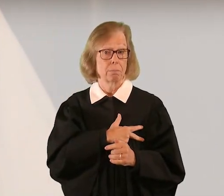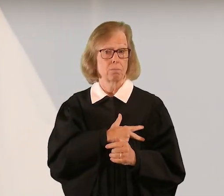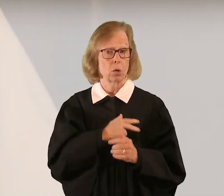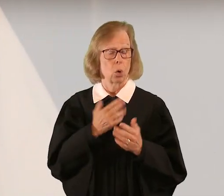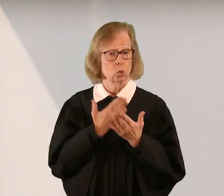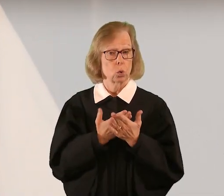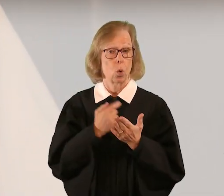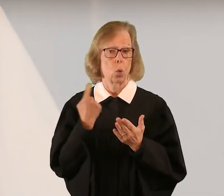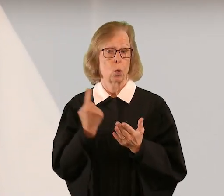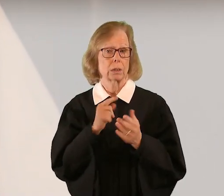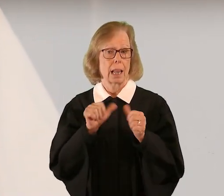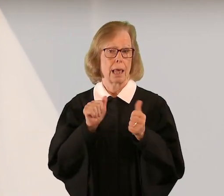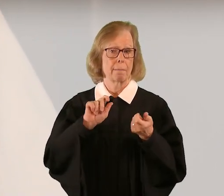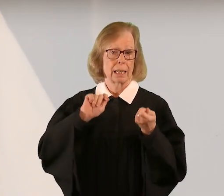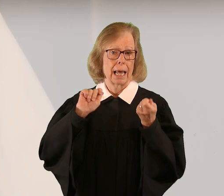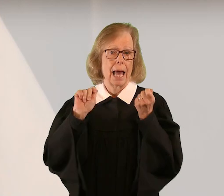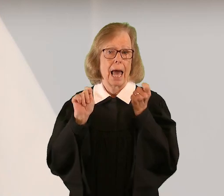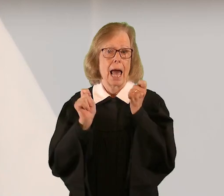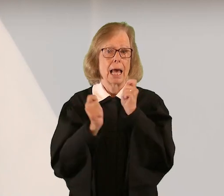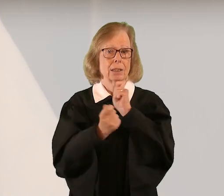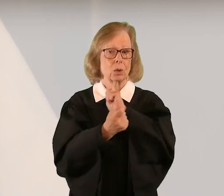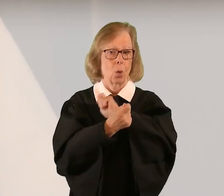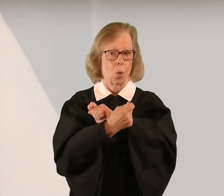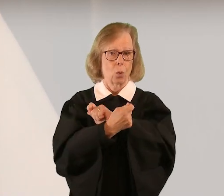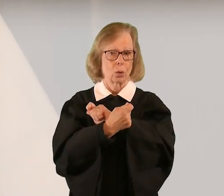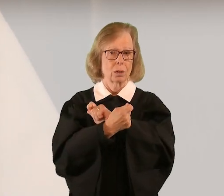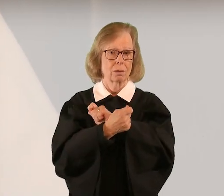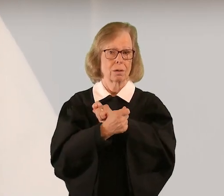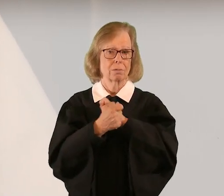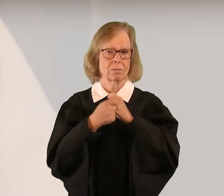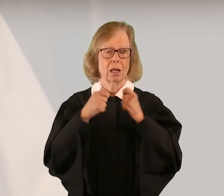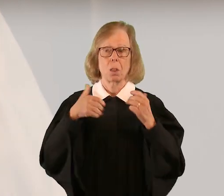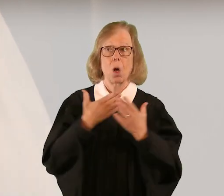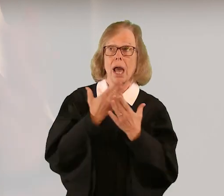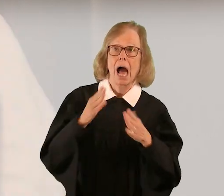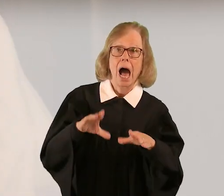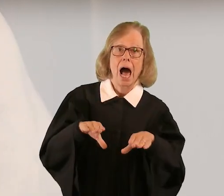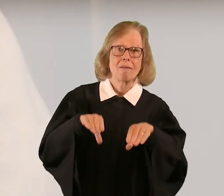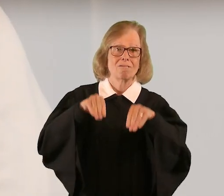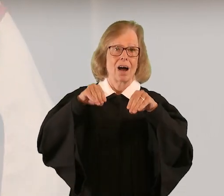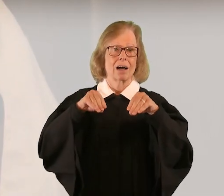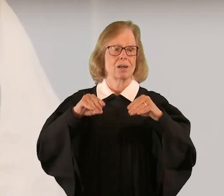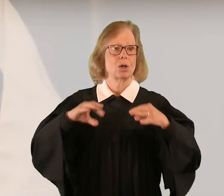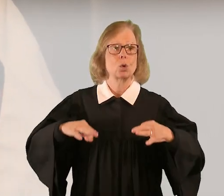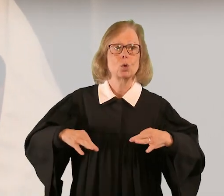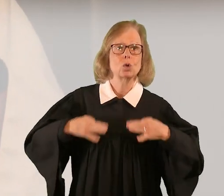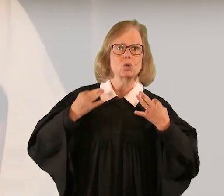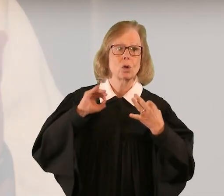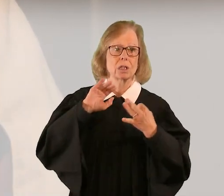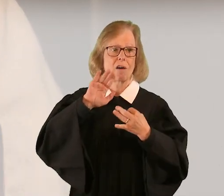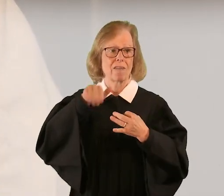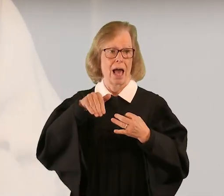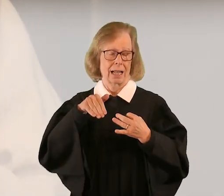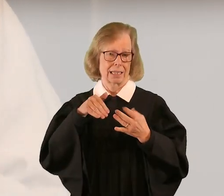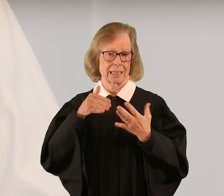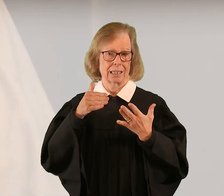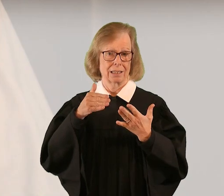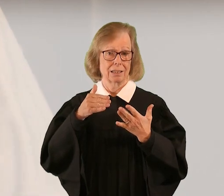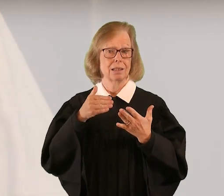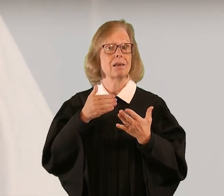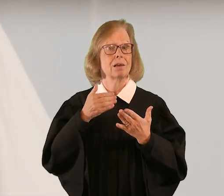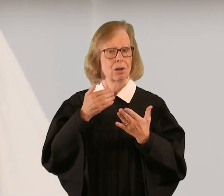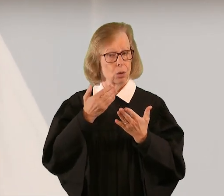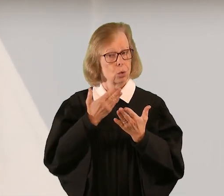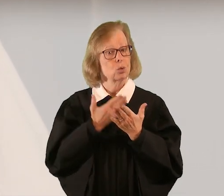Leben. Heilung, Genesen, ein neuer Anfang, all das wird durch Ostern